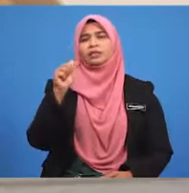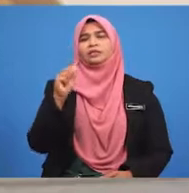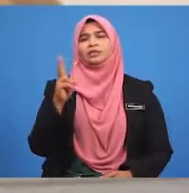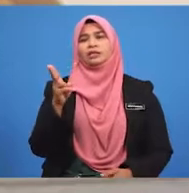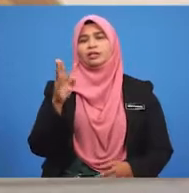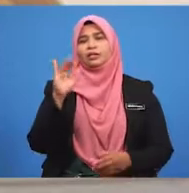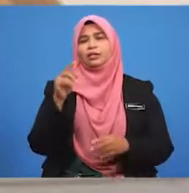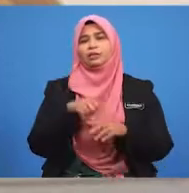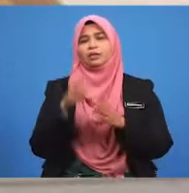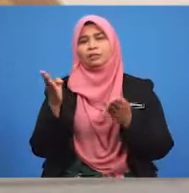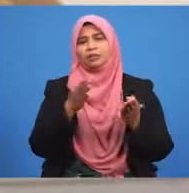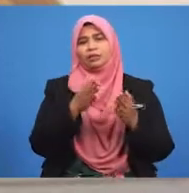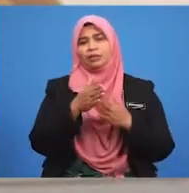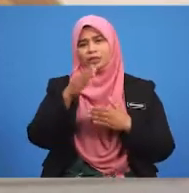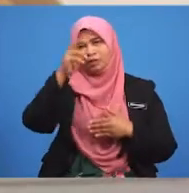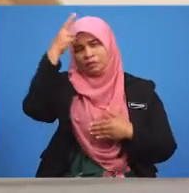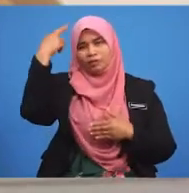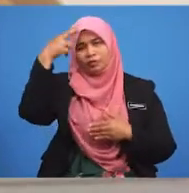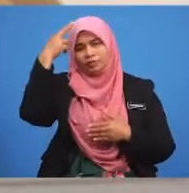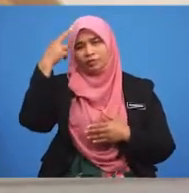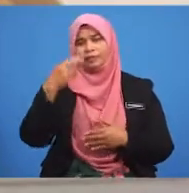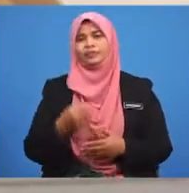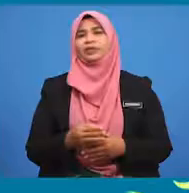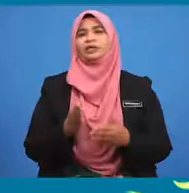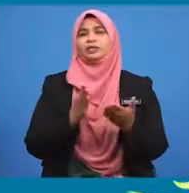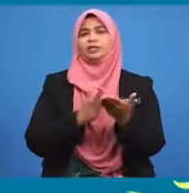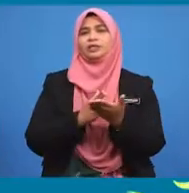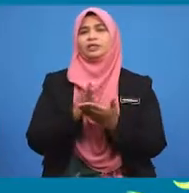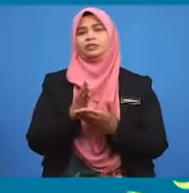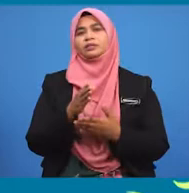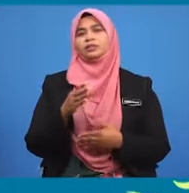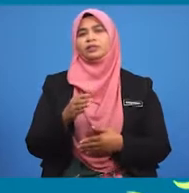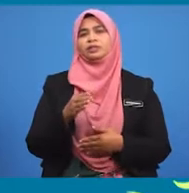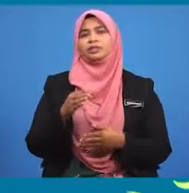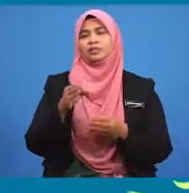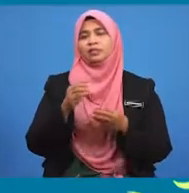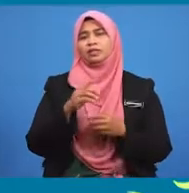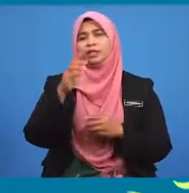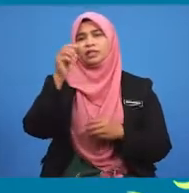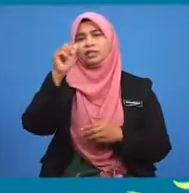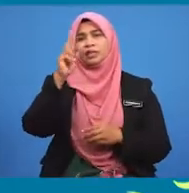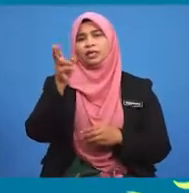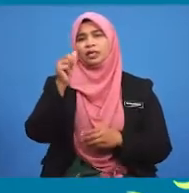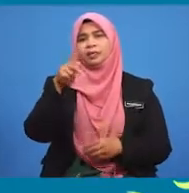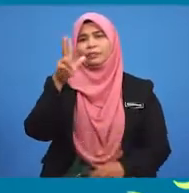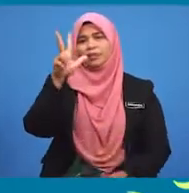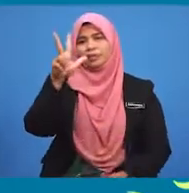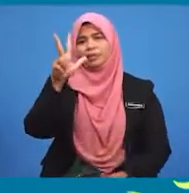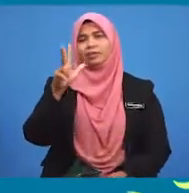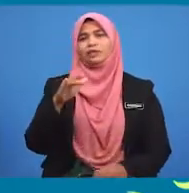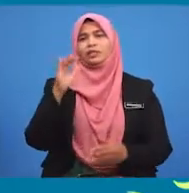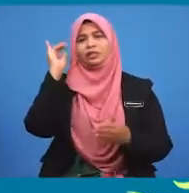tempat rujukan masyarakat. Seterusnya murid-murid, tahap yang ketiga ialah iman orang yang menjalankan syariat